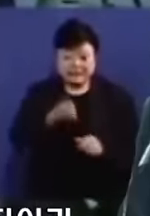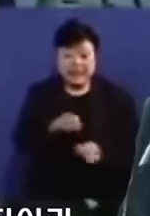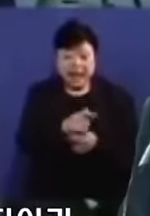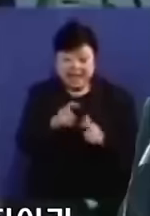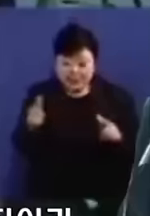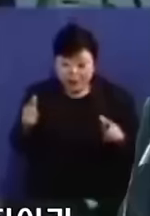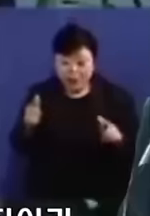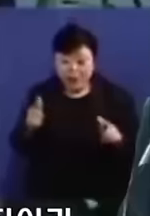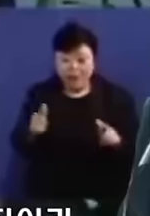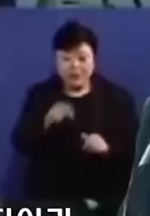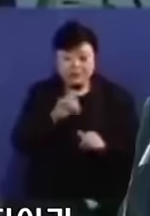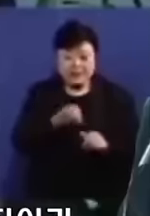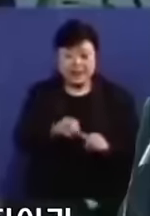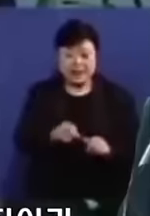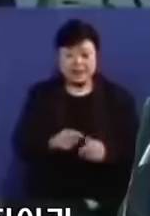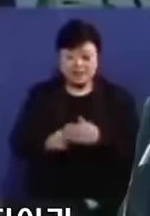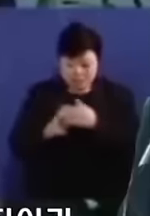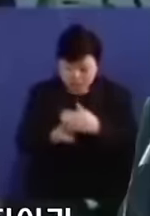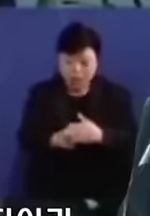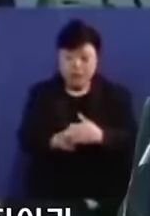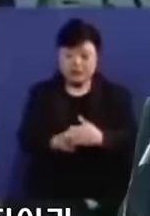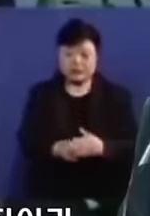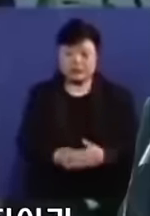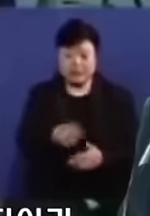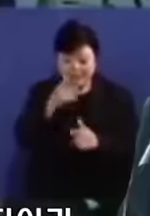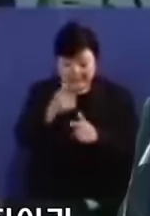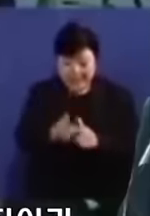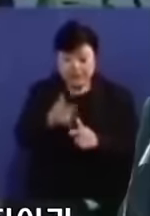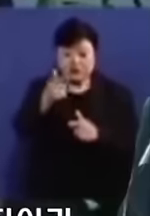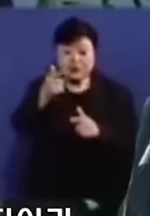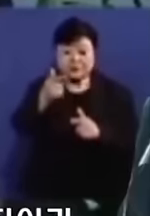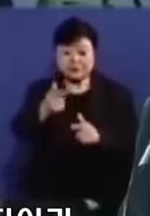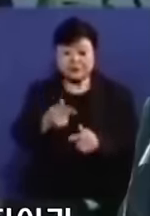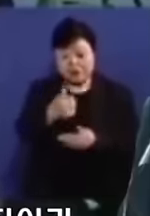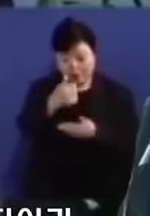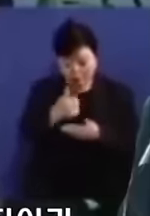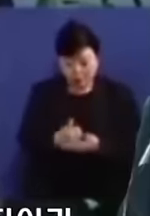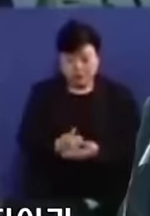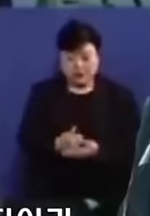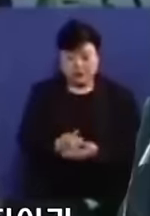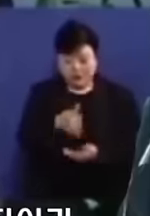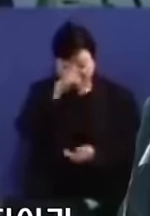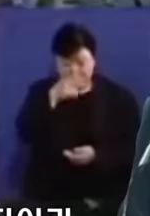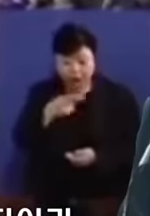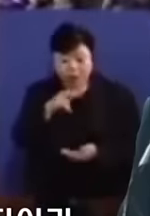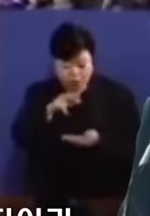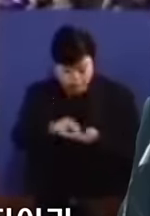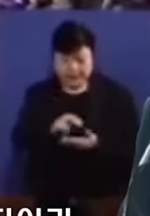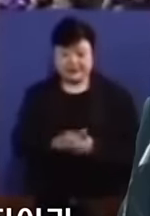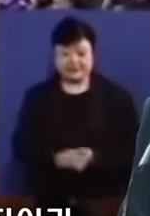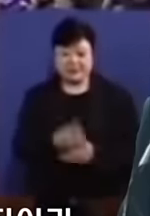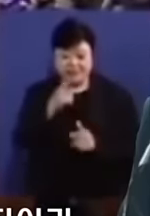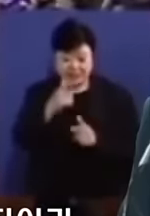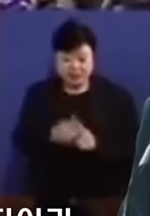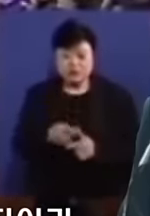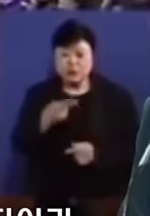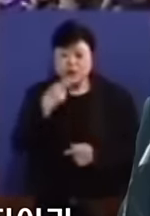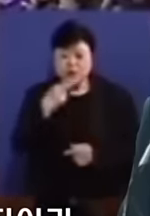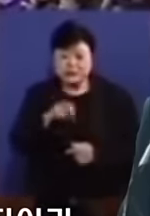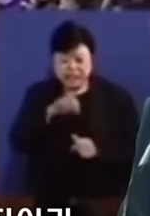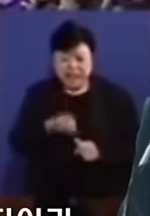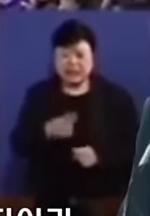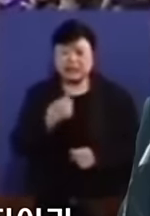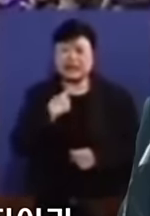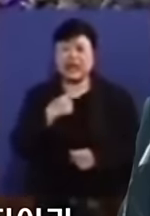아니라 재앙을 극복해 주시는 예수님이 모셨느냐 안 모셨느냐, 그것이 문제다. 예수님 없이 재앙을